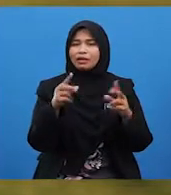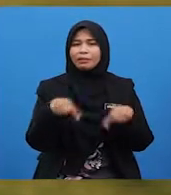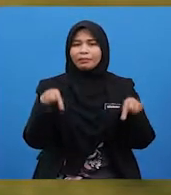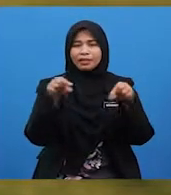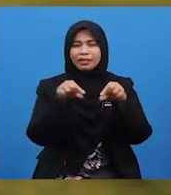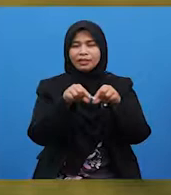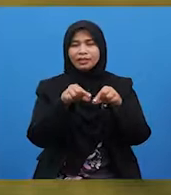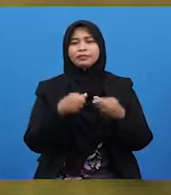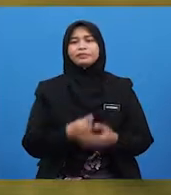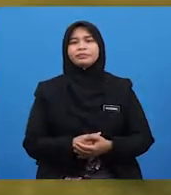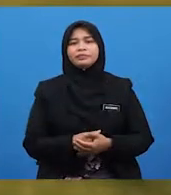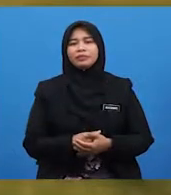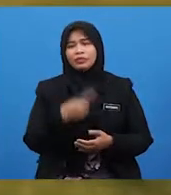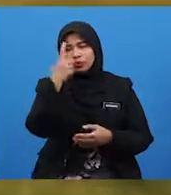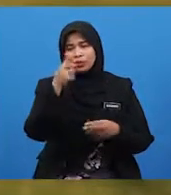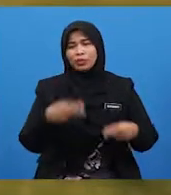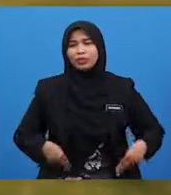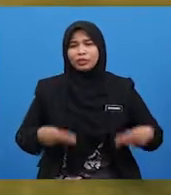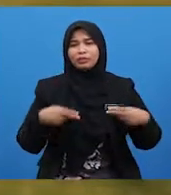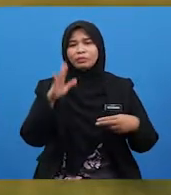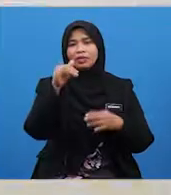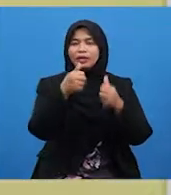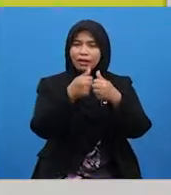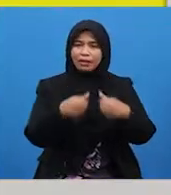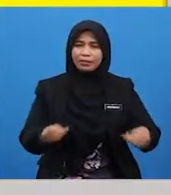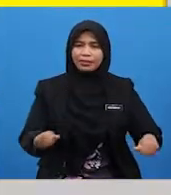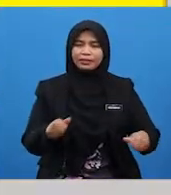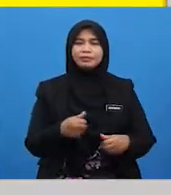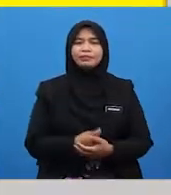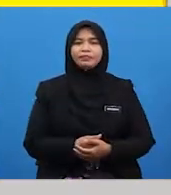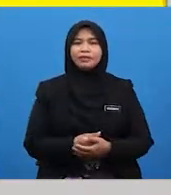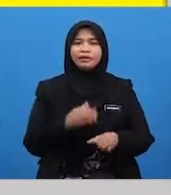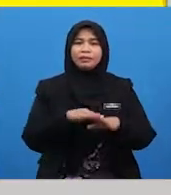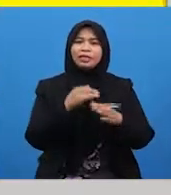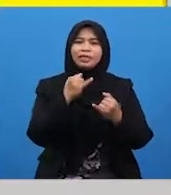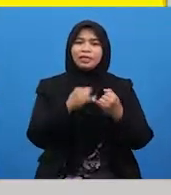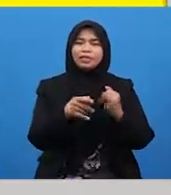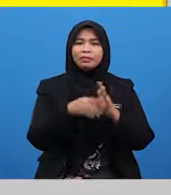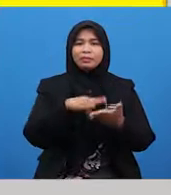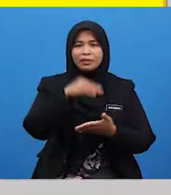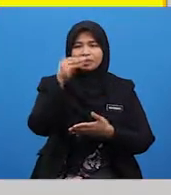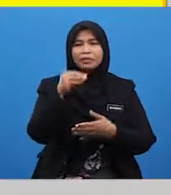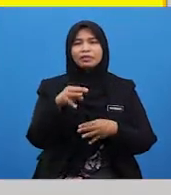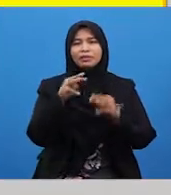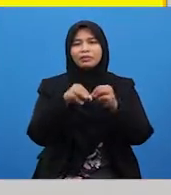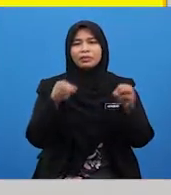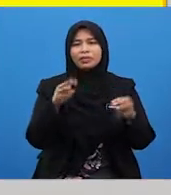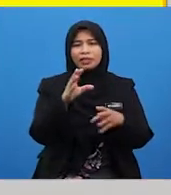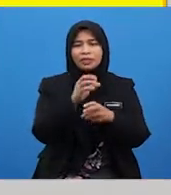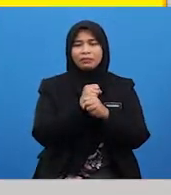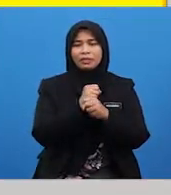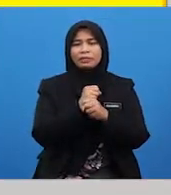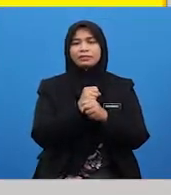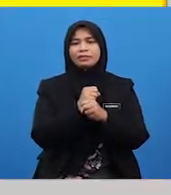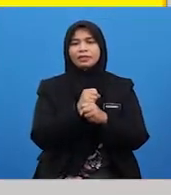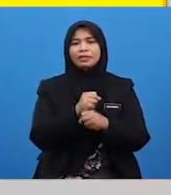kehidupan setempat yang aman dan harmoni. Pada akhir pembelajaran hari ini, murid dapat